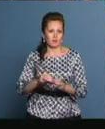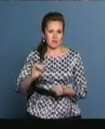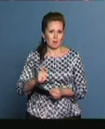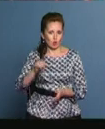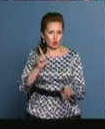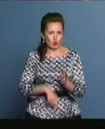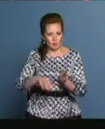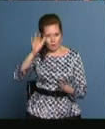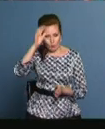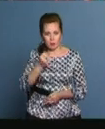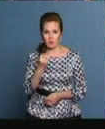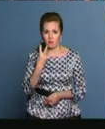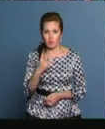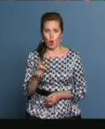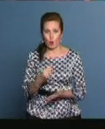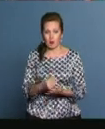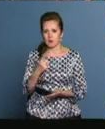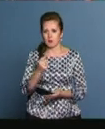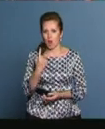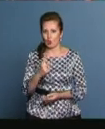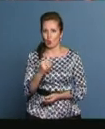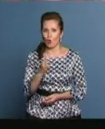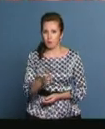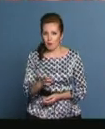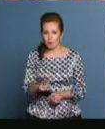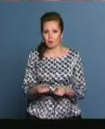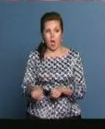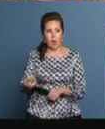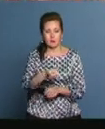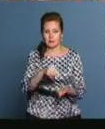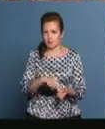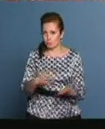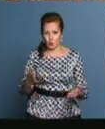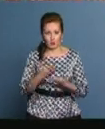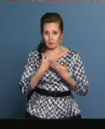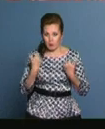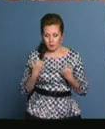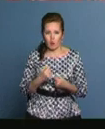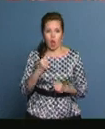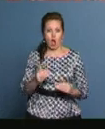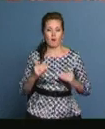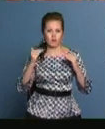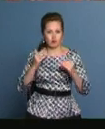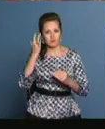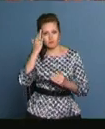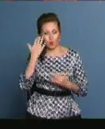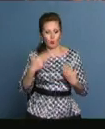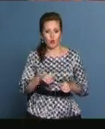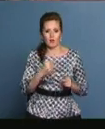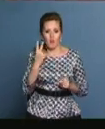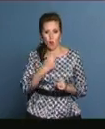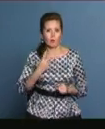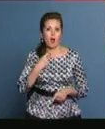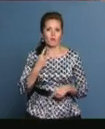рублей за кубометр. Таких цен нет больше ни в одном городе республики. О повышении говорят уже 2 года. Условие одно, резюмировал глава